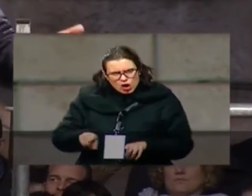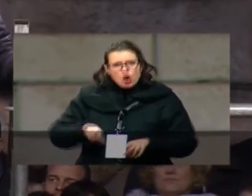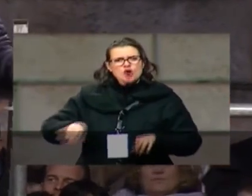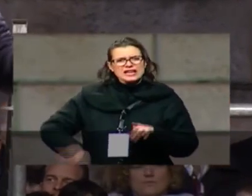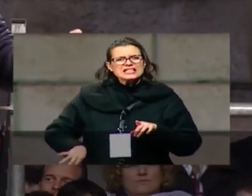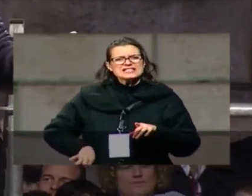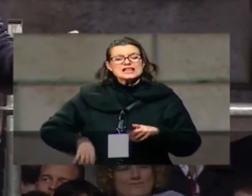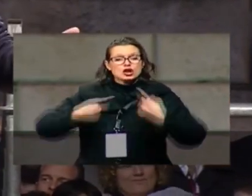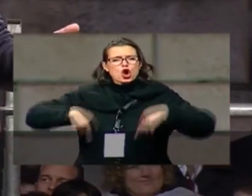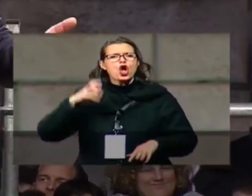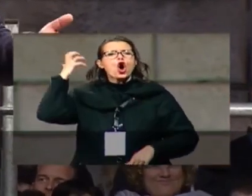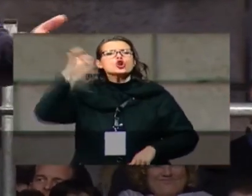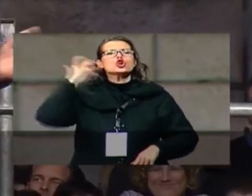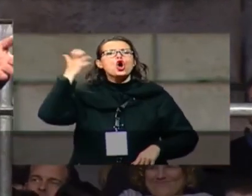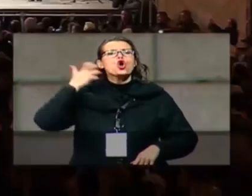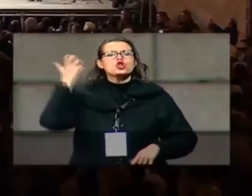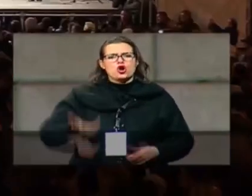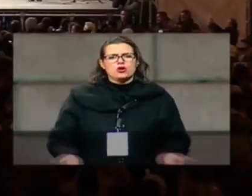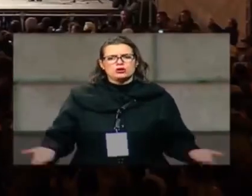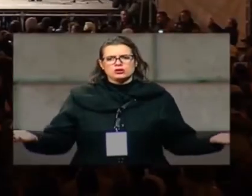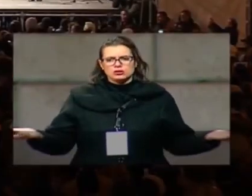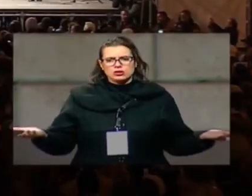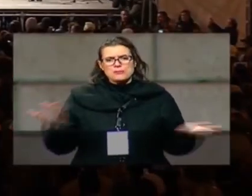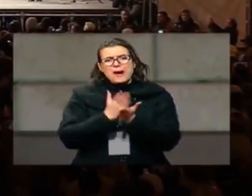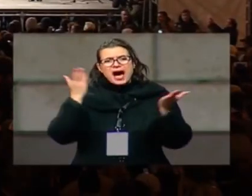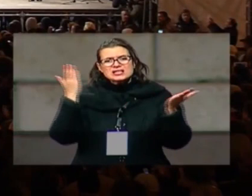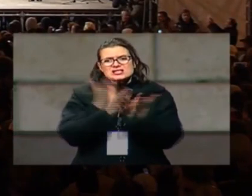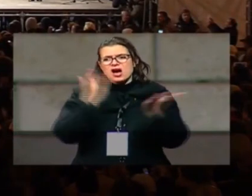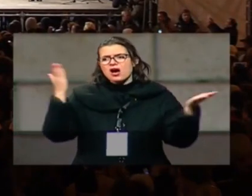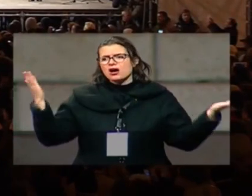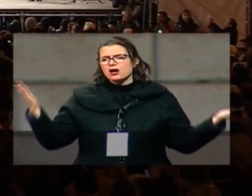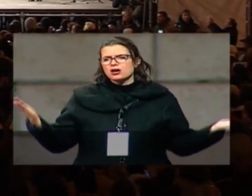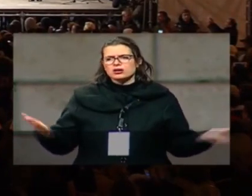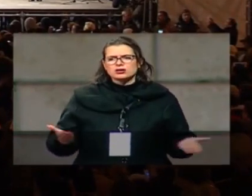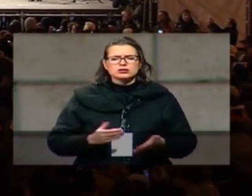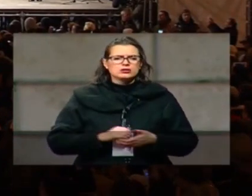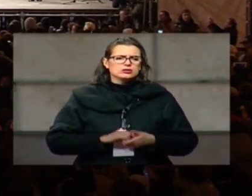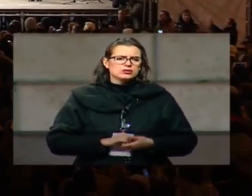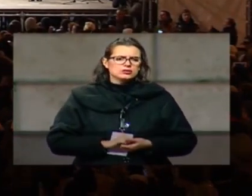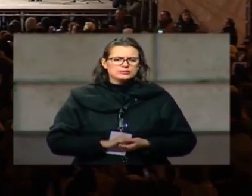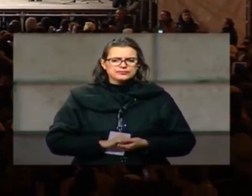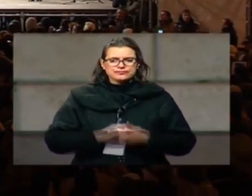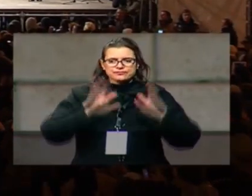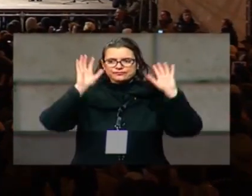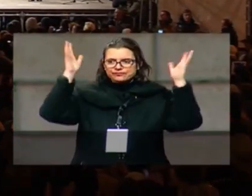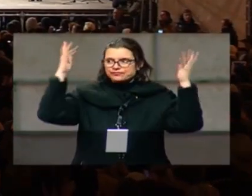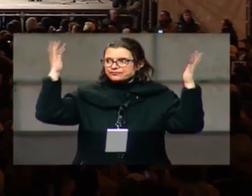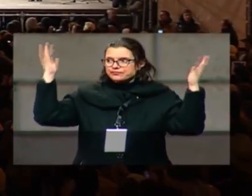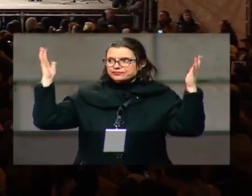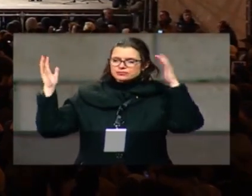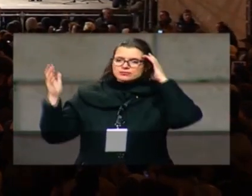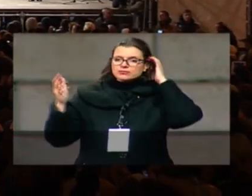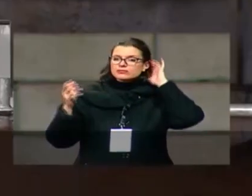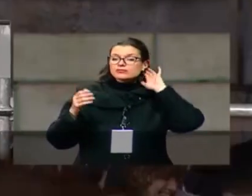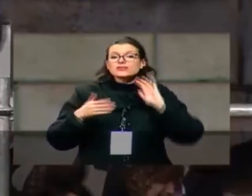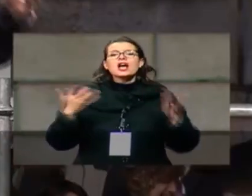come orgoglio questa cosa qui ma basta ma basta E allora